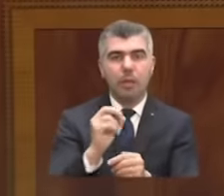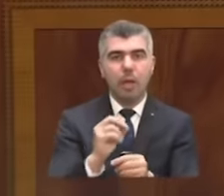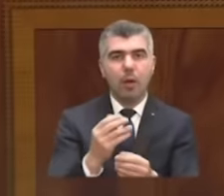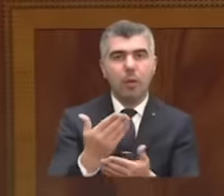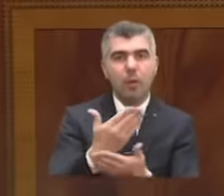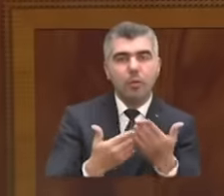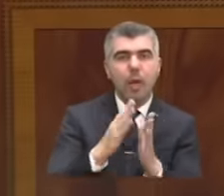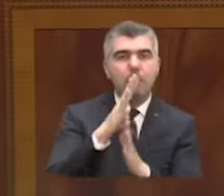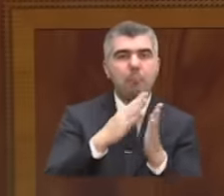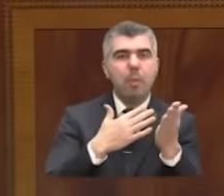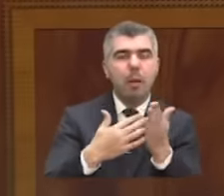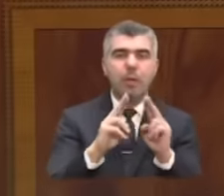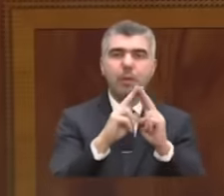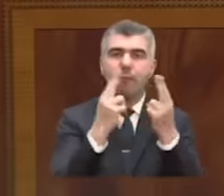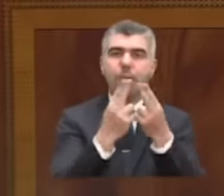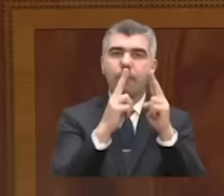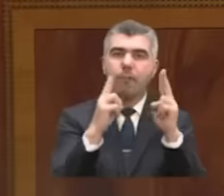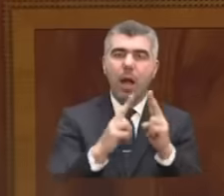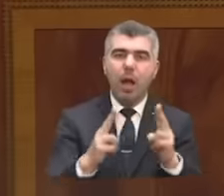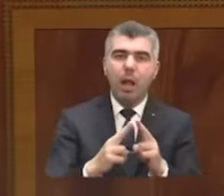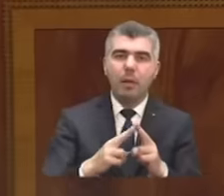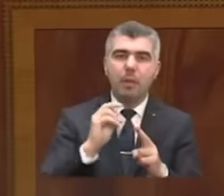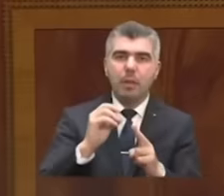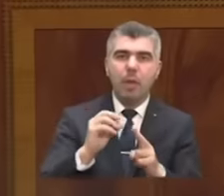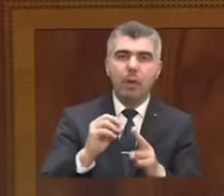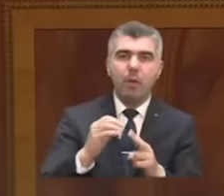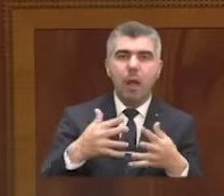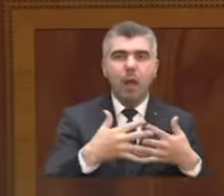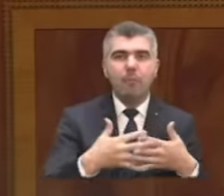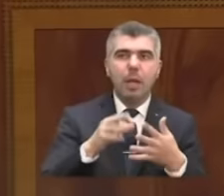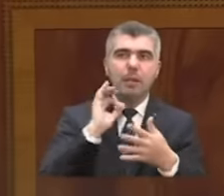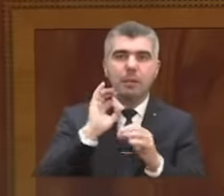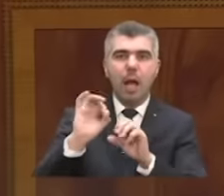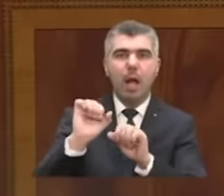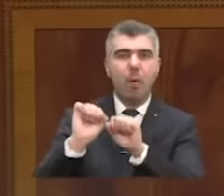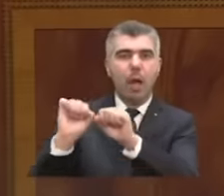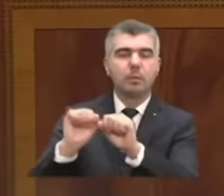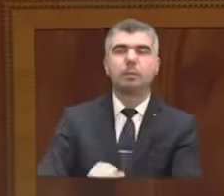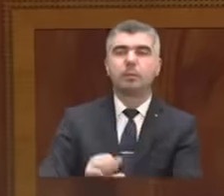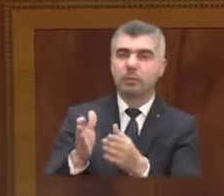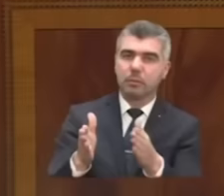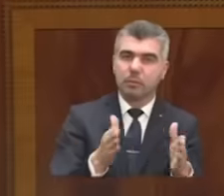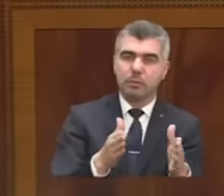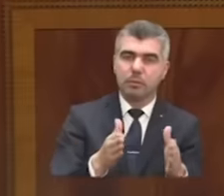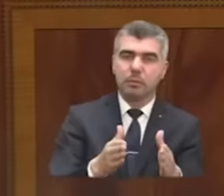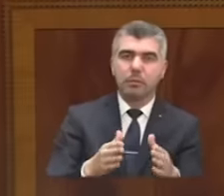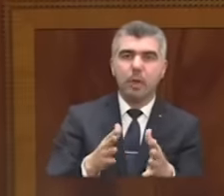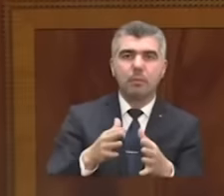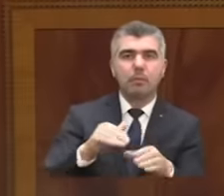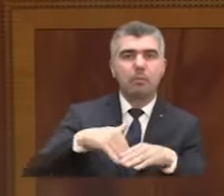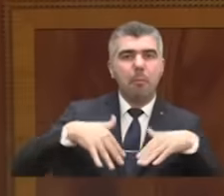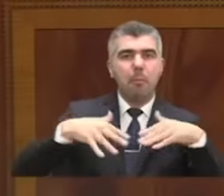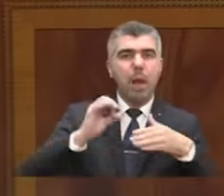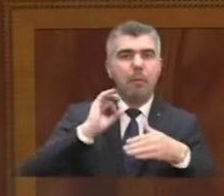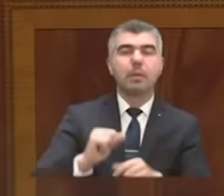دورة 2022 للبرنامج الدولي لتقييم التلاميذ بيزا. سيد الرئيس المحترم،